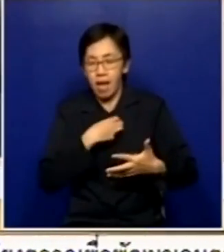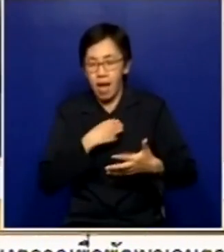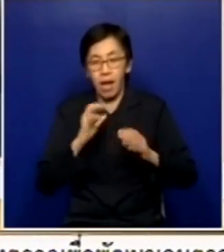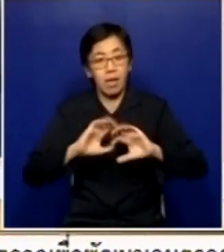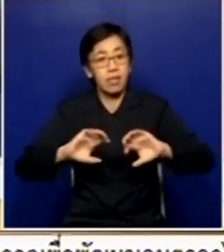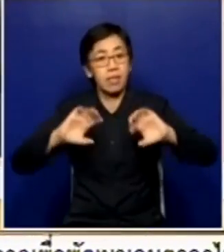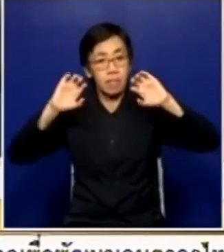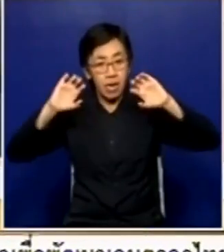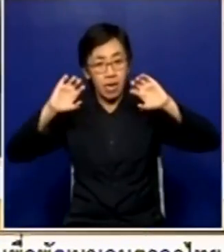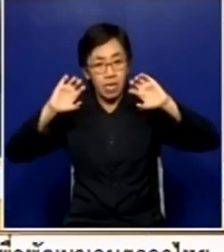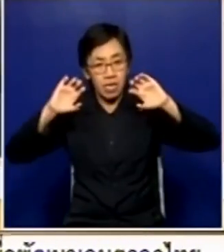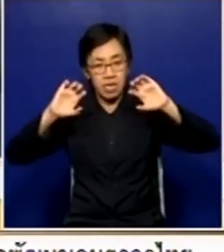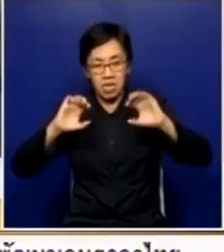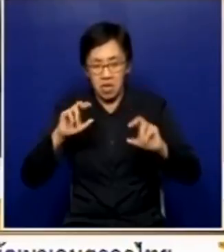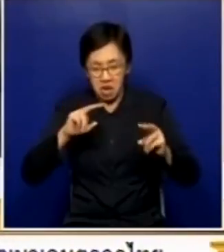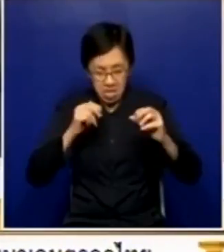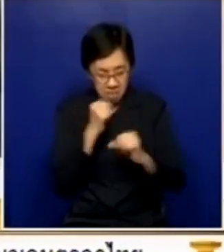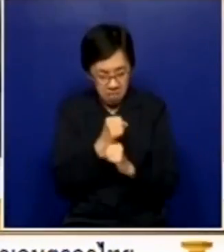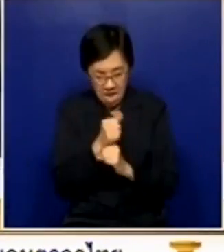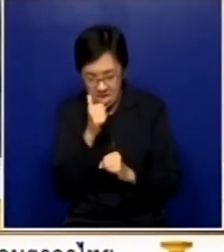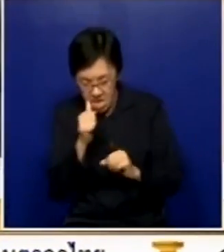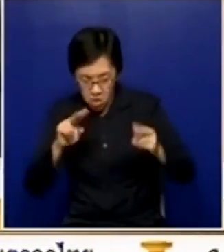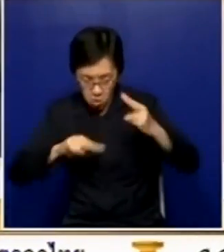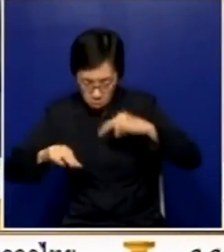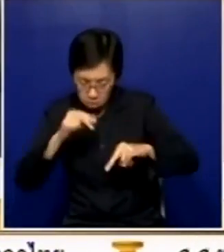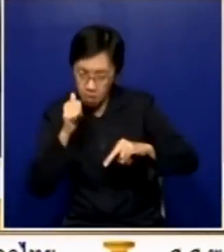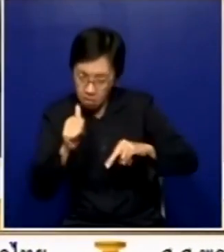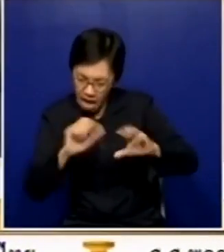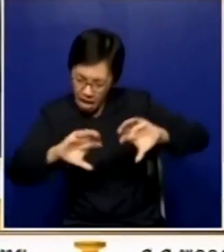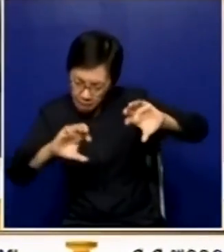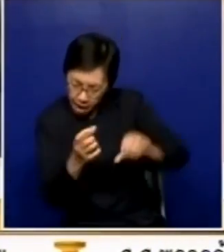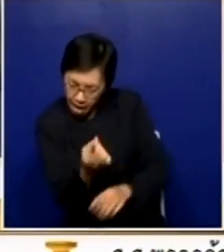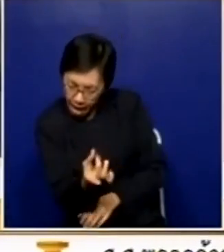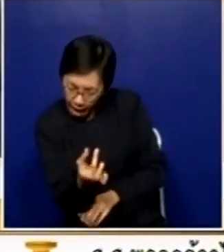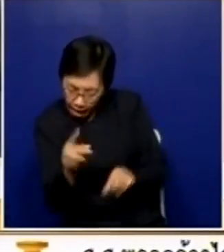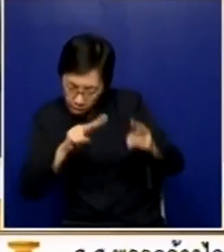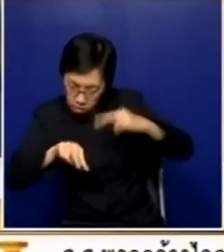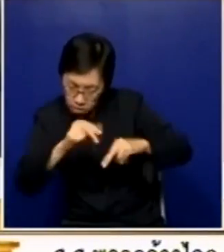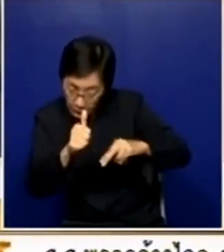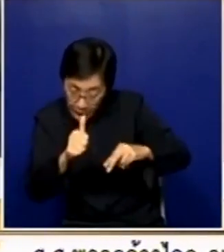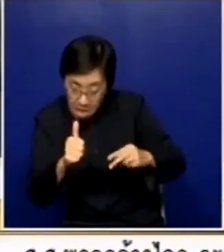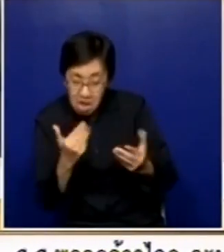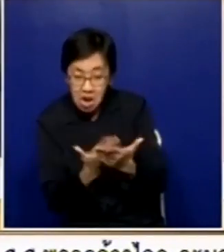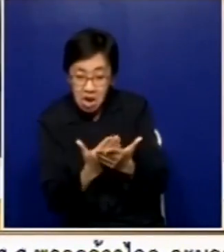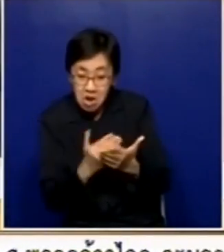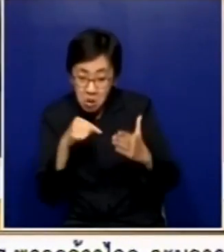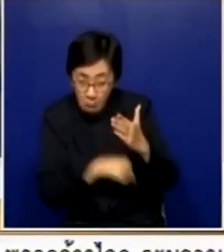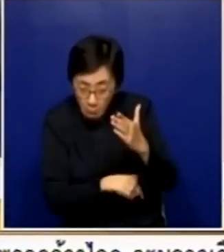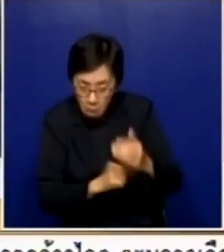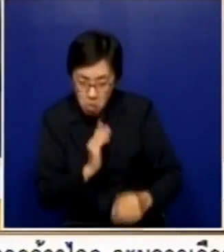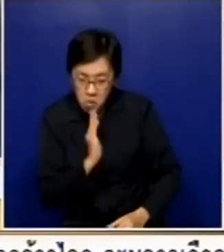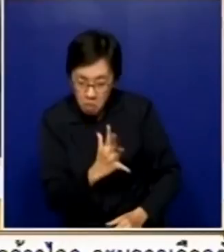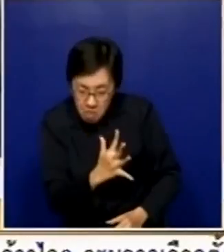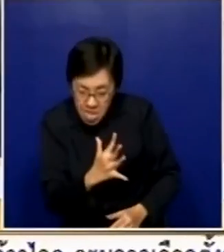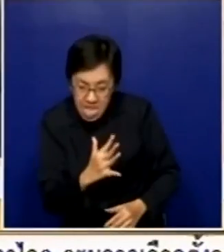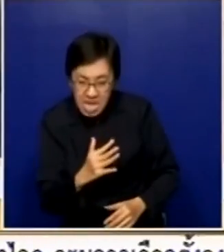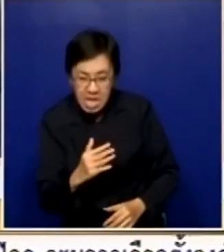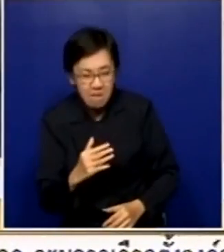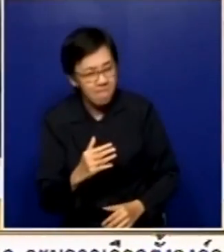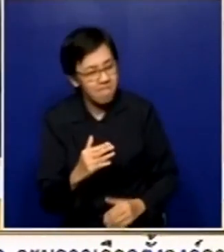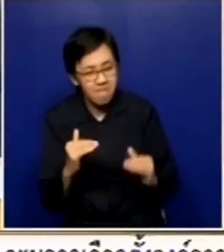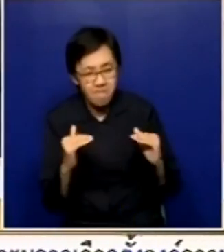มีความโปร่งใสถูกตรวจสอบได้ถ้าหากว่ามีการทุจริตคอรัปชั่นหรือมีการใช้อำนาจโดยไม่ชอบ